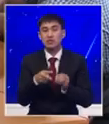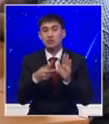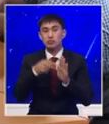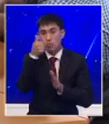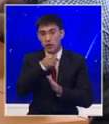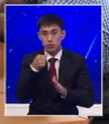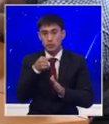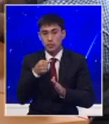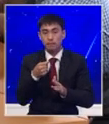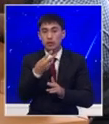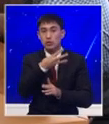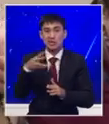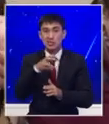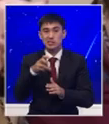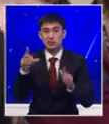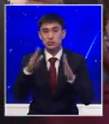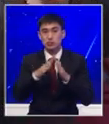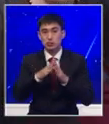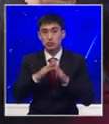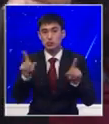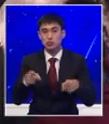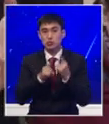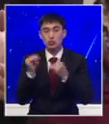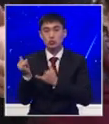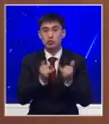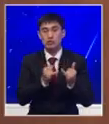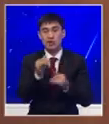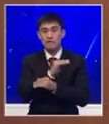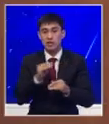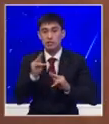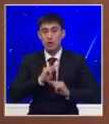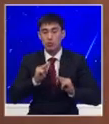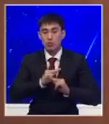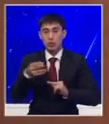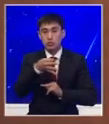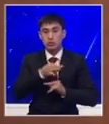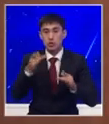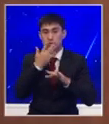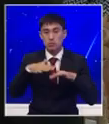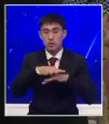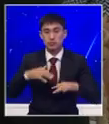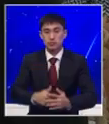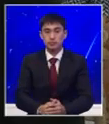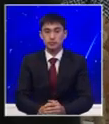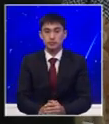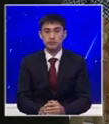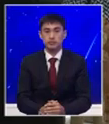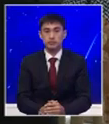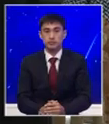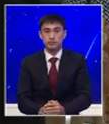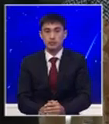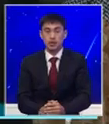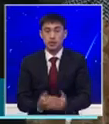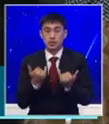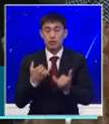2008 году. В трехэтажном архитектурном комплексе созданы все условия для эффективной работы областной ассамблеи. Сегодня очень